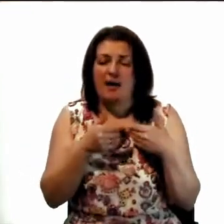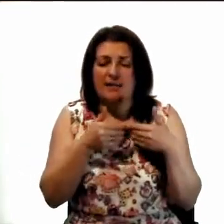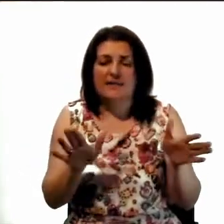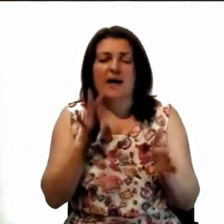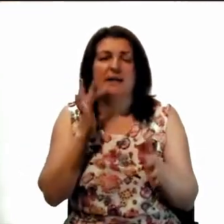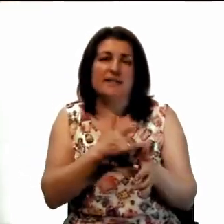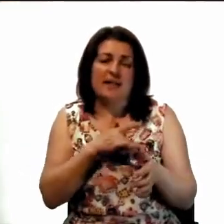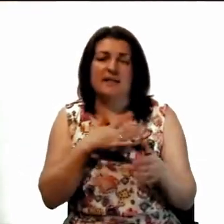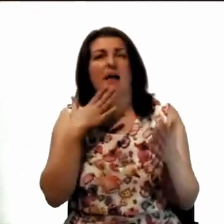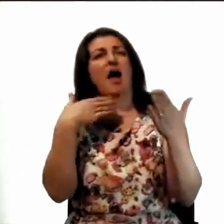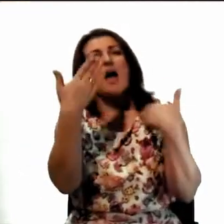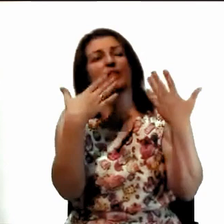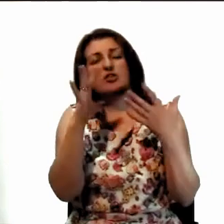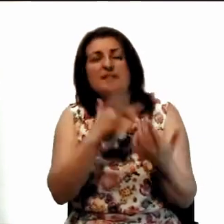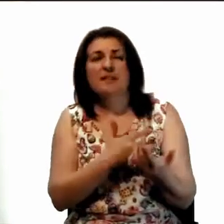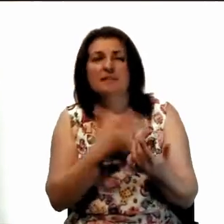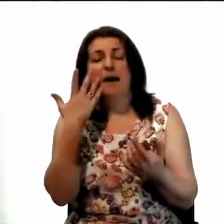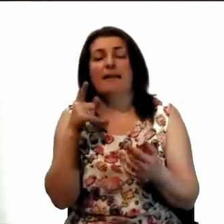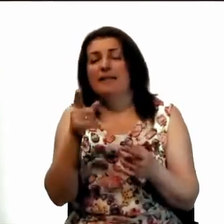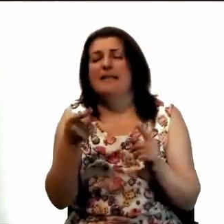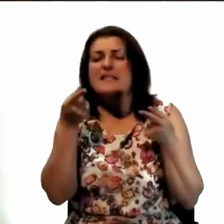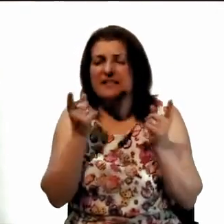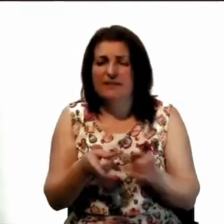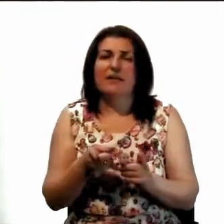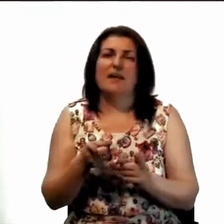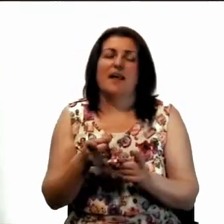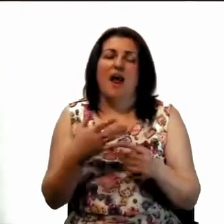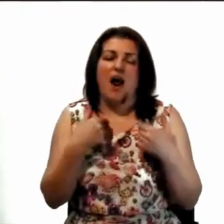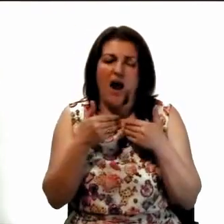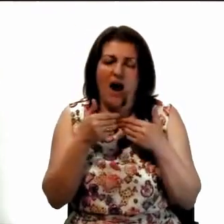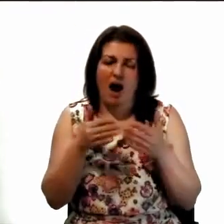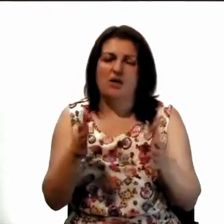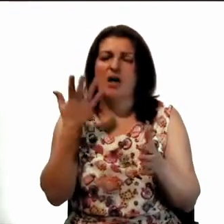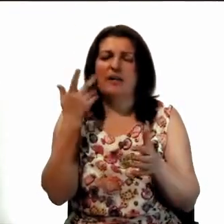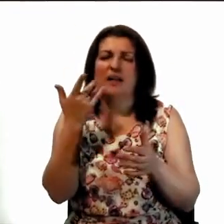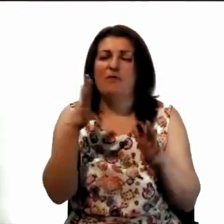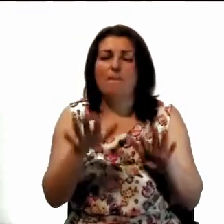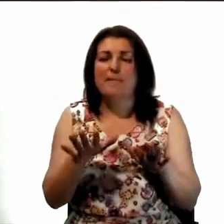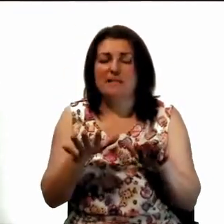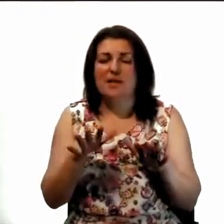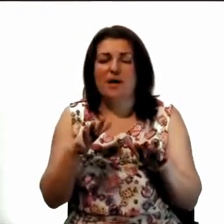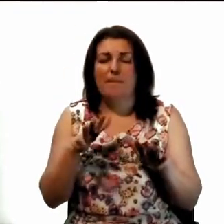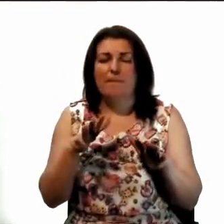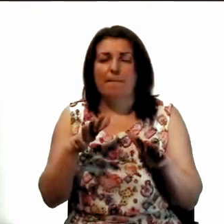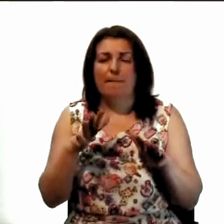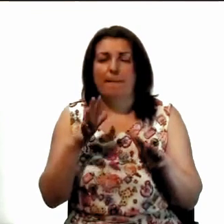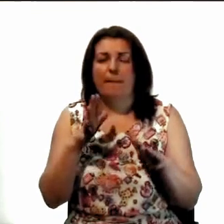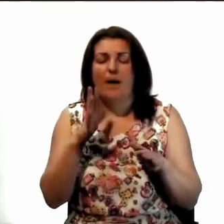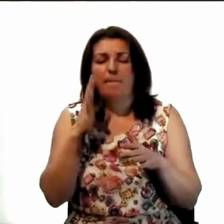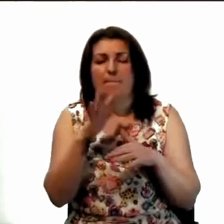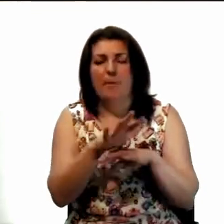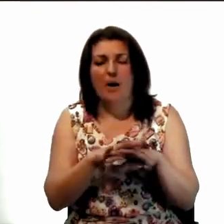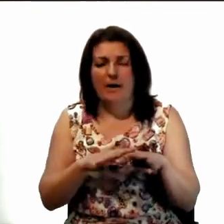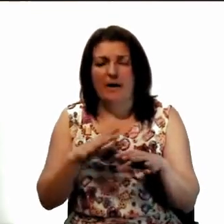сердце, отношение сердца, когда ты действительно каешься, твое место покаяния. Вот